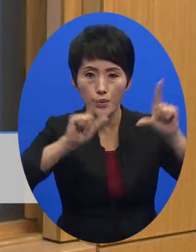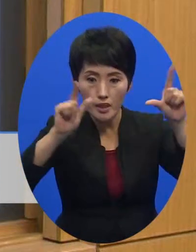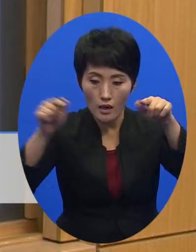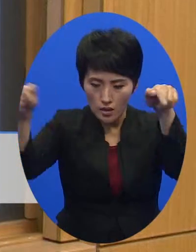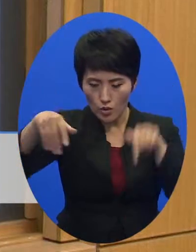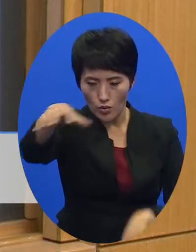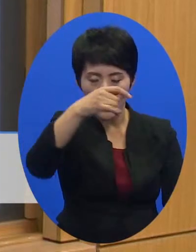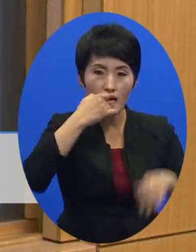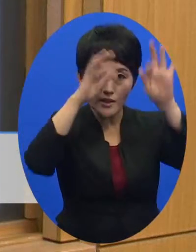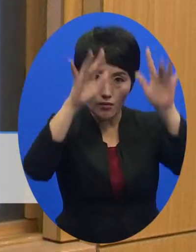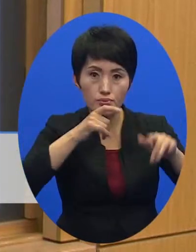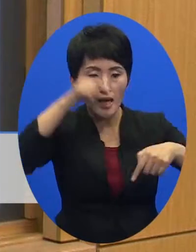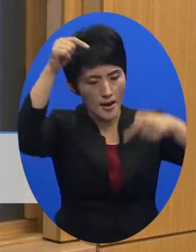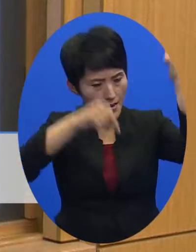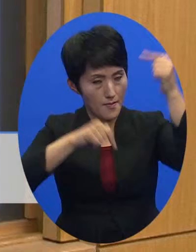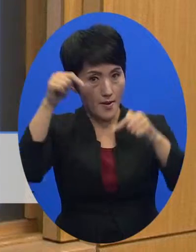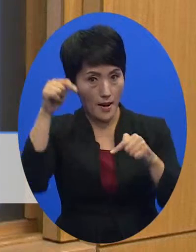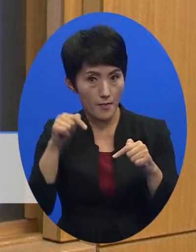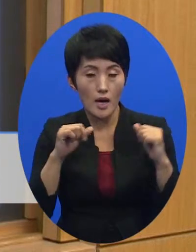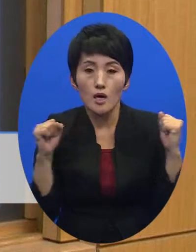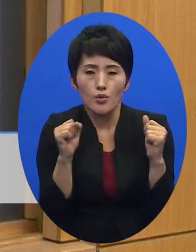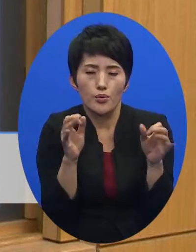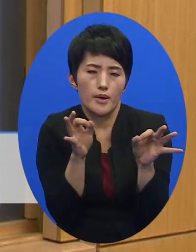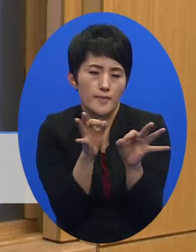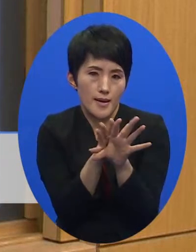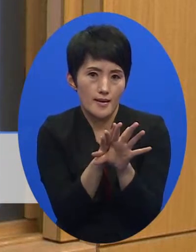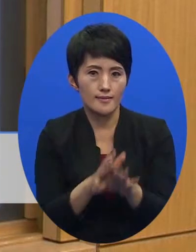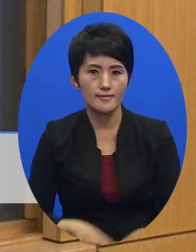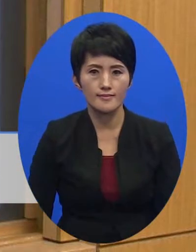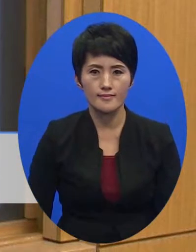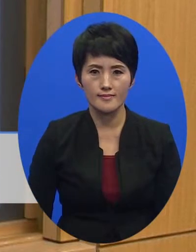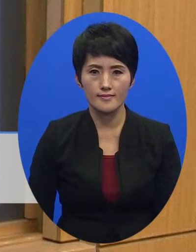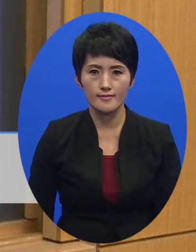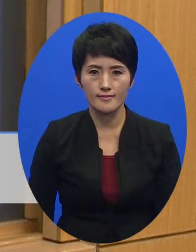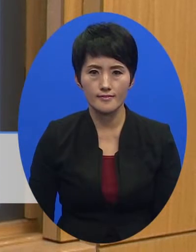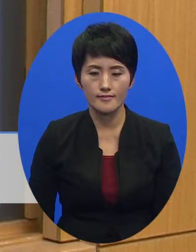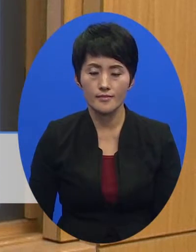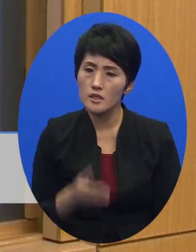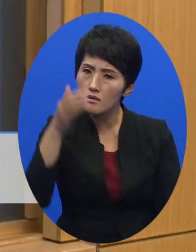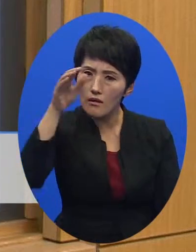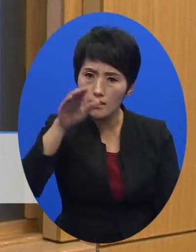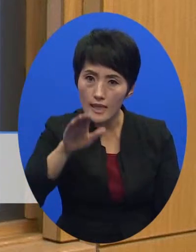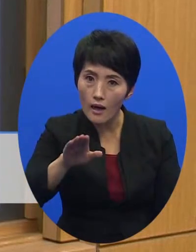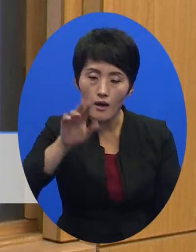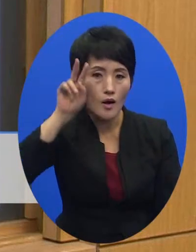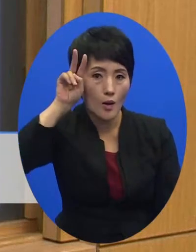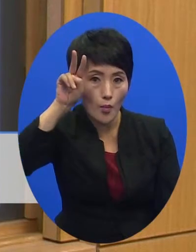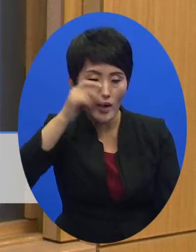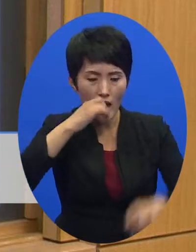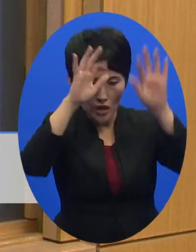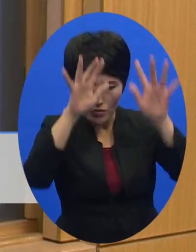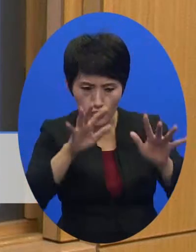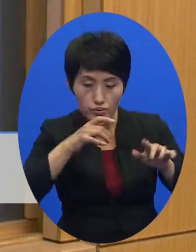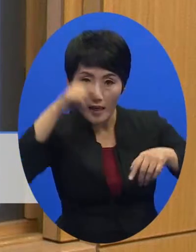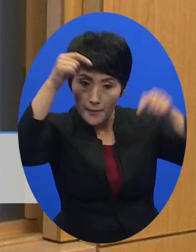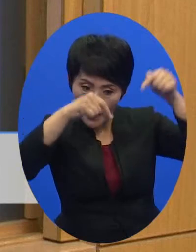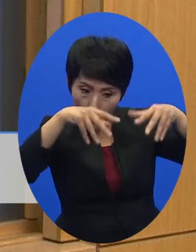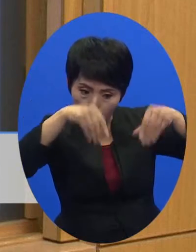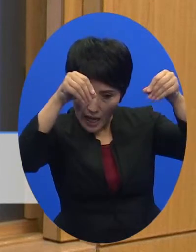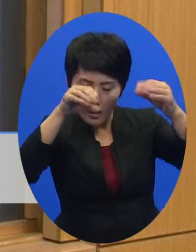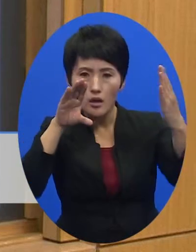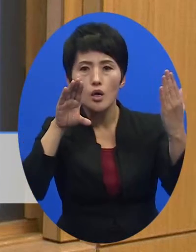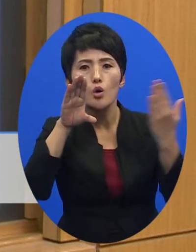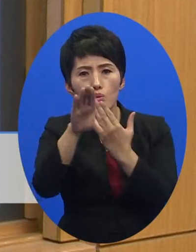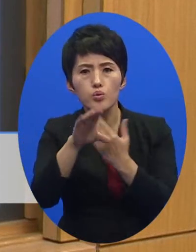토요일에는 전국의 눈이나 비가 내리면서 추위는 다소 누그러지겠습니다 그러나 모래 눈 또는 비가